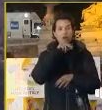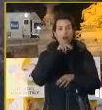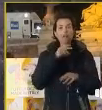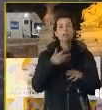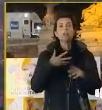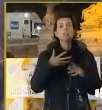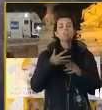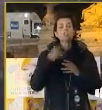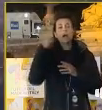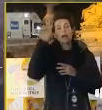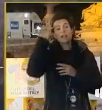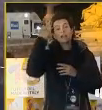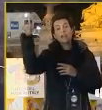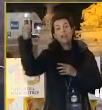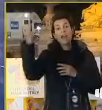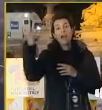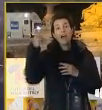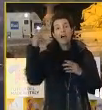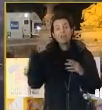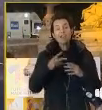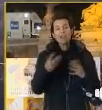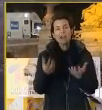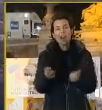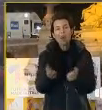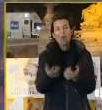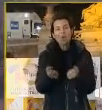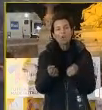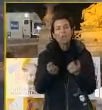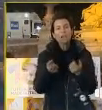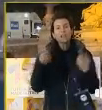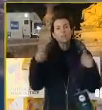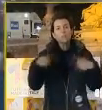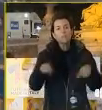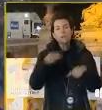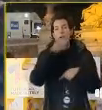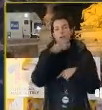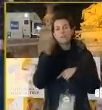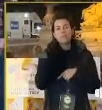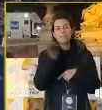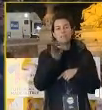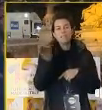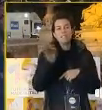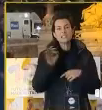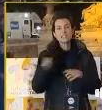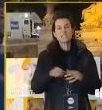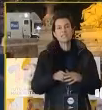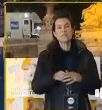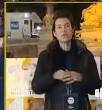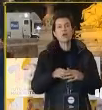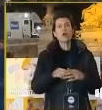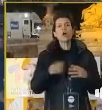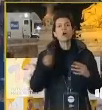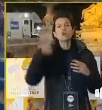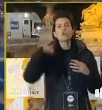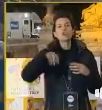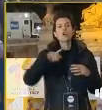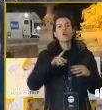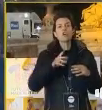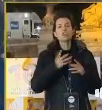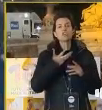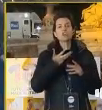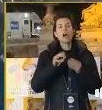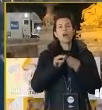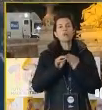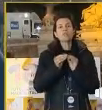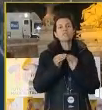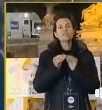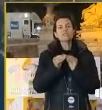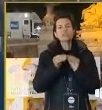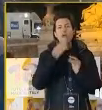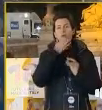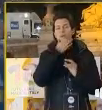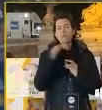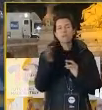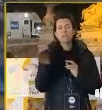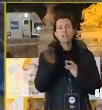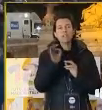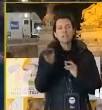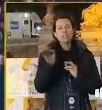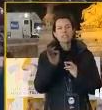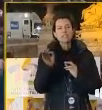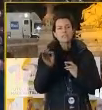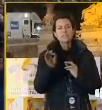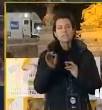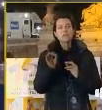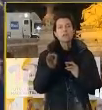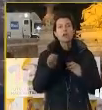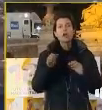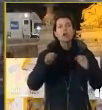E allora, fantastico, è fantastico, abbiamo escogitato un sistema meraviglioso, meraviglioso, e adesso